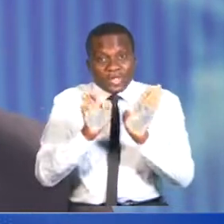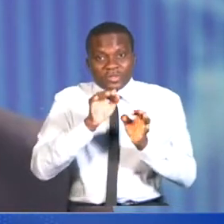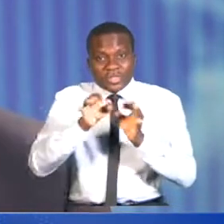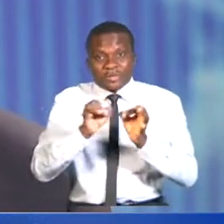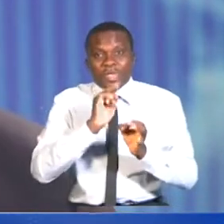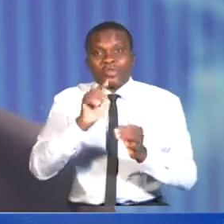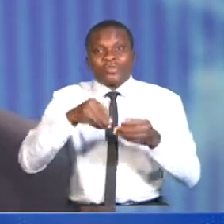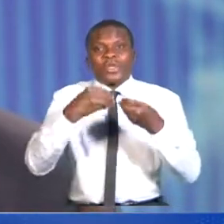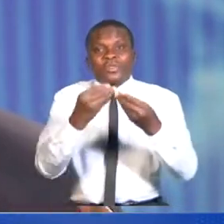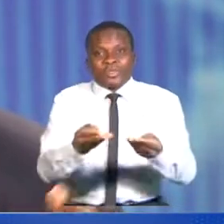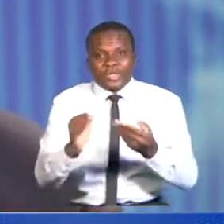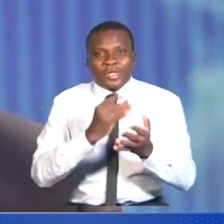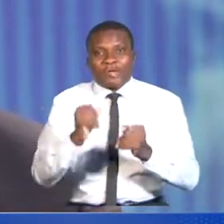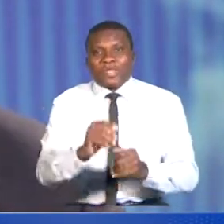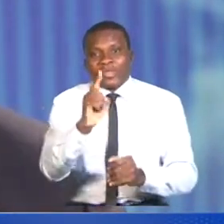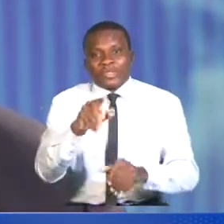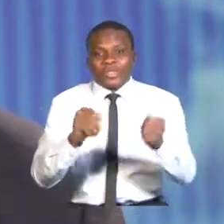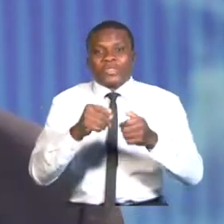explications soient données afin que les un les autres soient situés